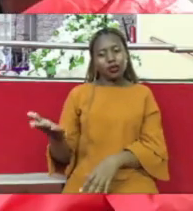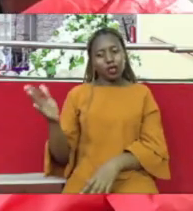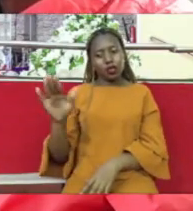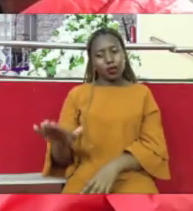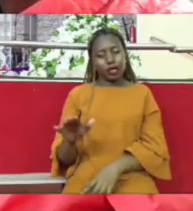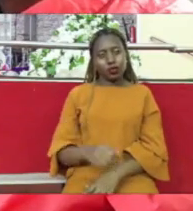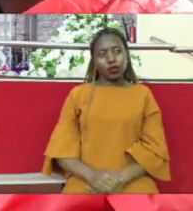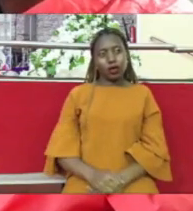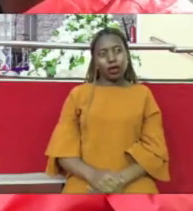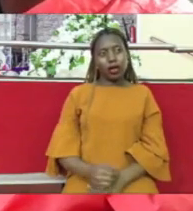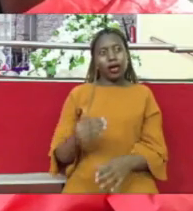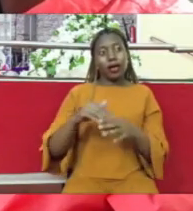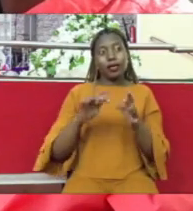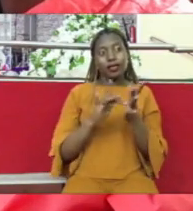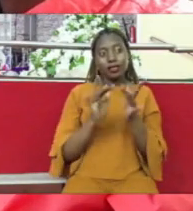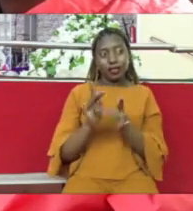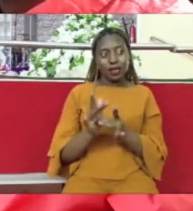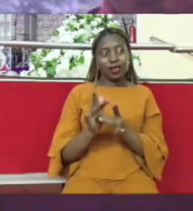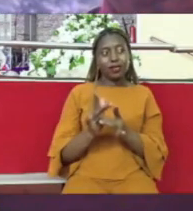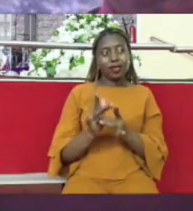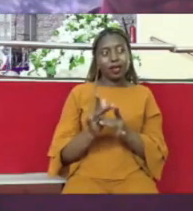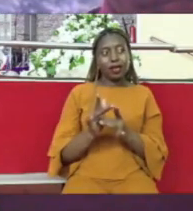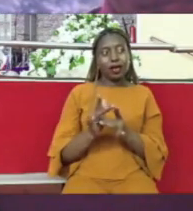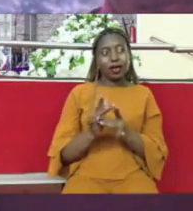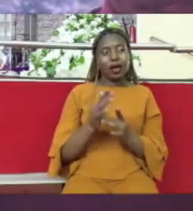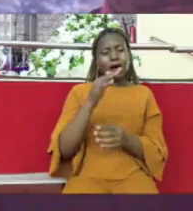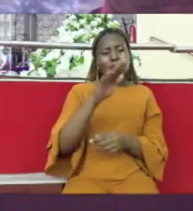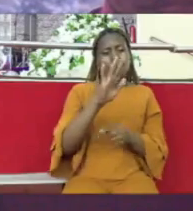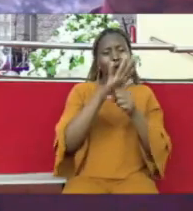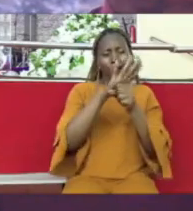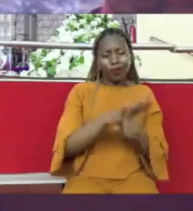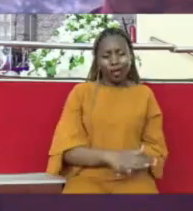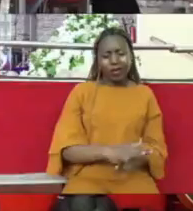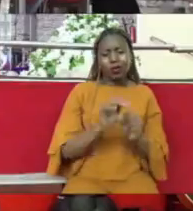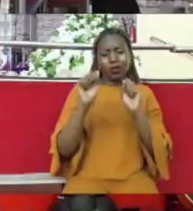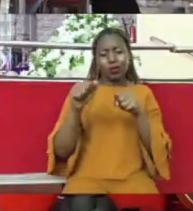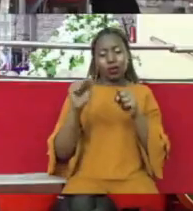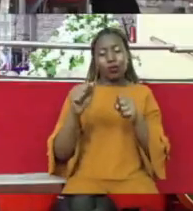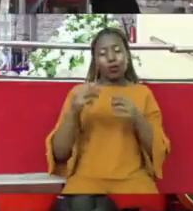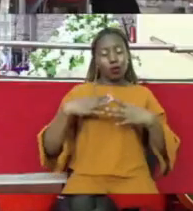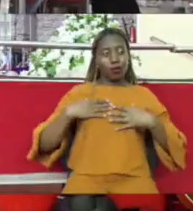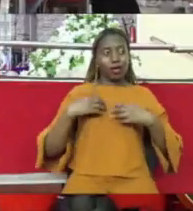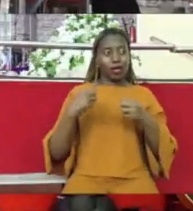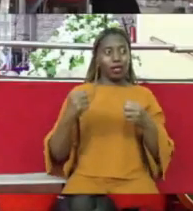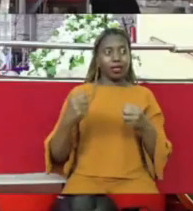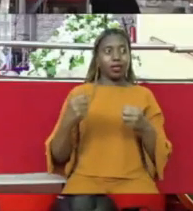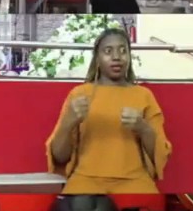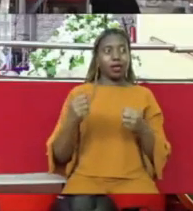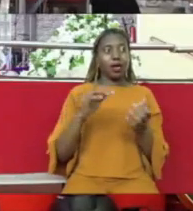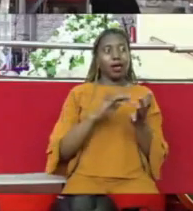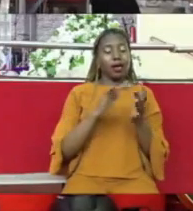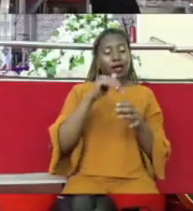In Jesus. Katika Yesu. Your trauma will be healed. Uchungu wako utaponywa. In Jesus. Katika Yesu. You